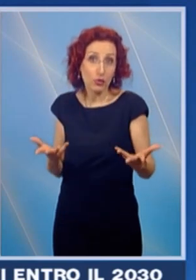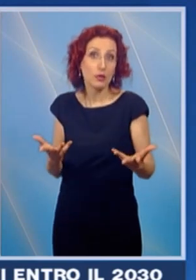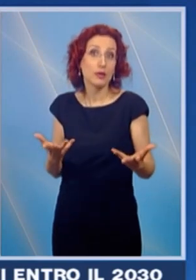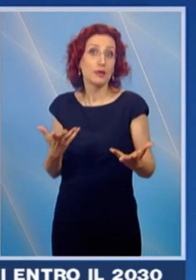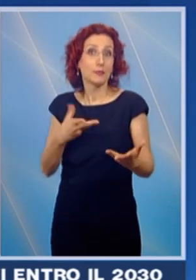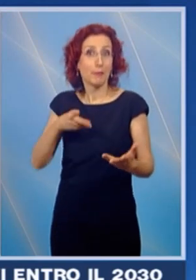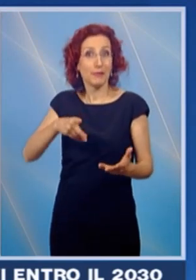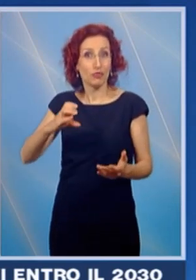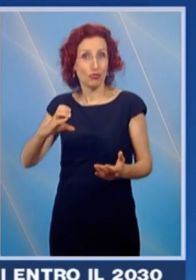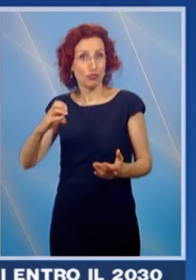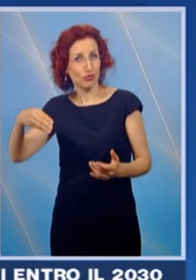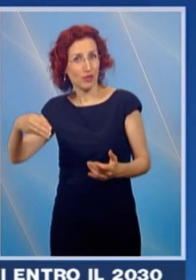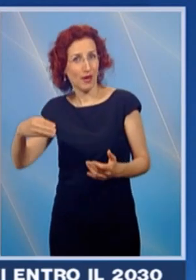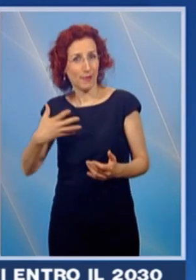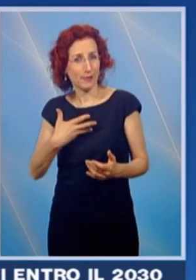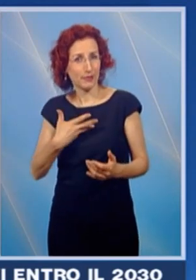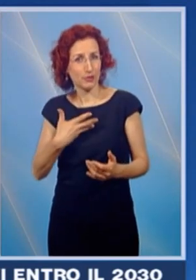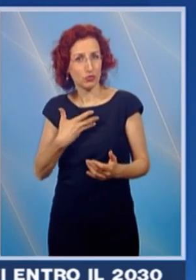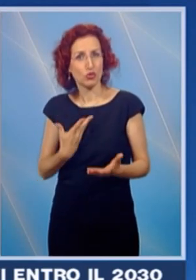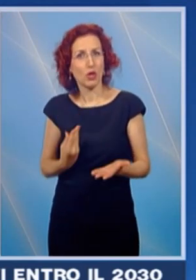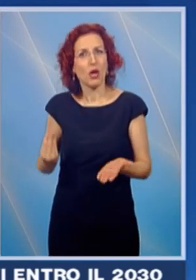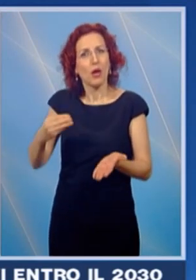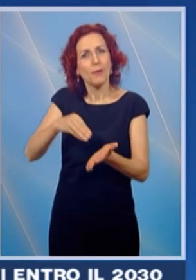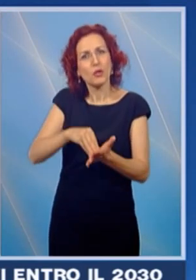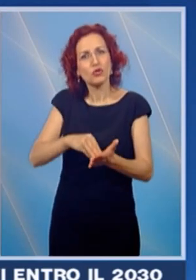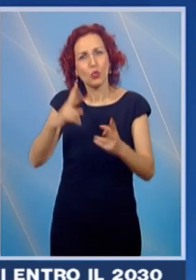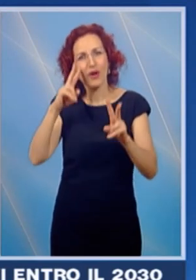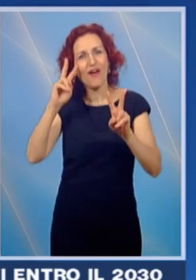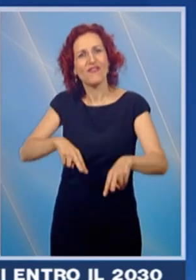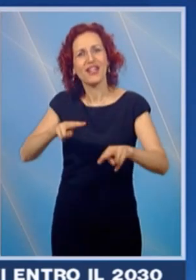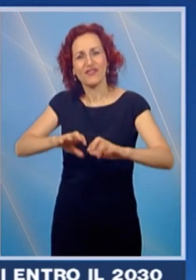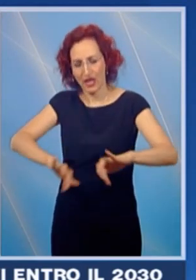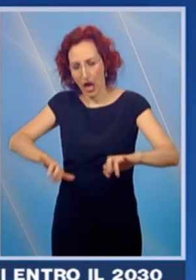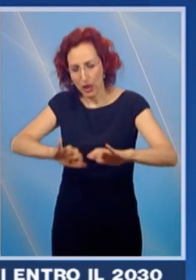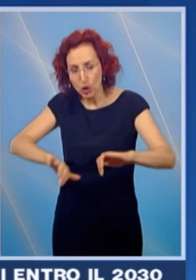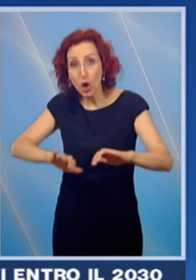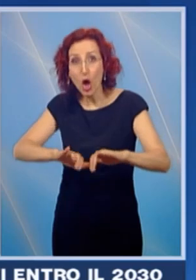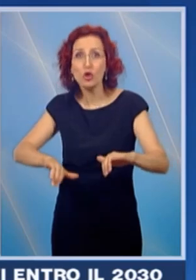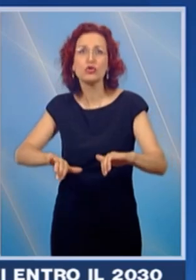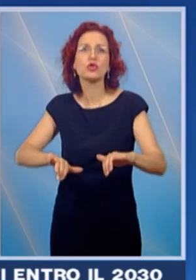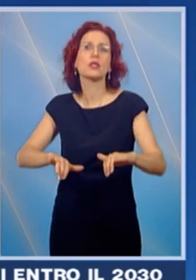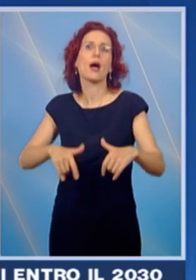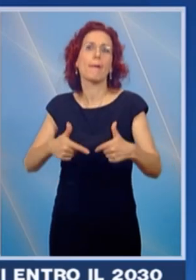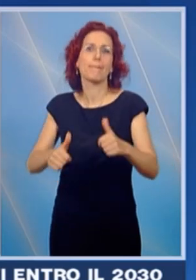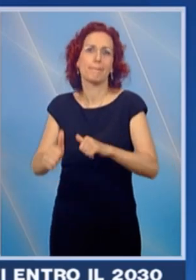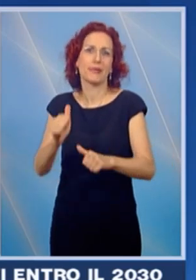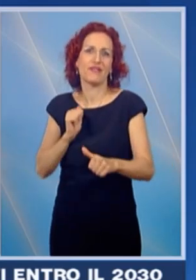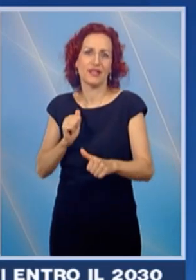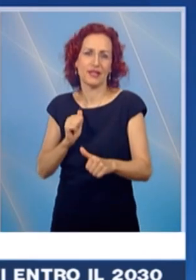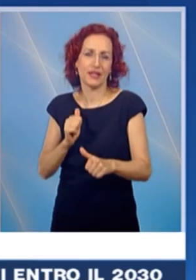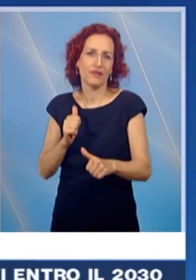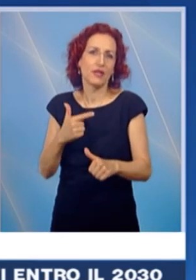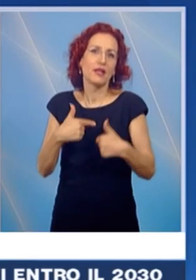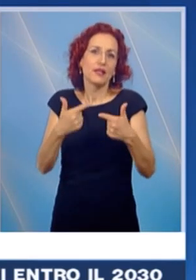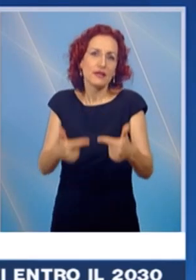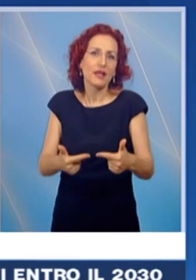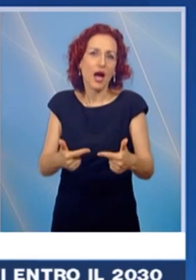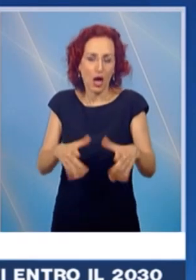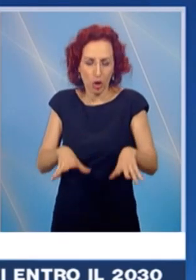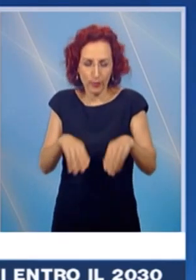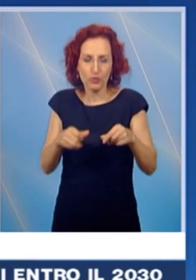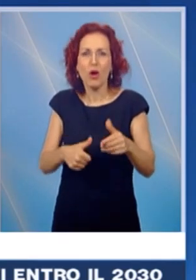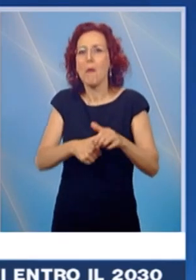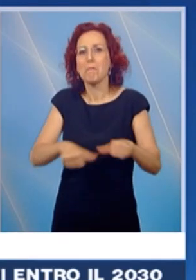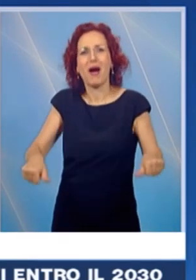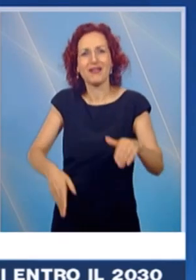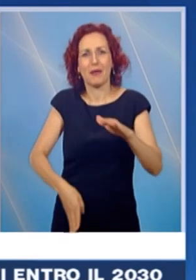per dire, ha introdotto la nuova procedura della verifica archeologica preventiva, rendendo tale verifica come endo procedimento dell'iter di via.